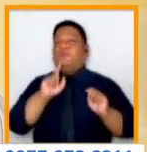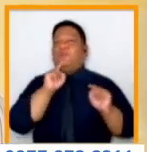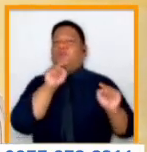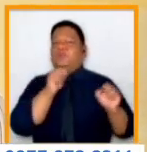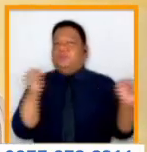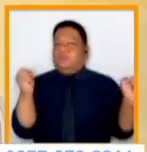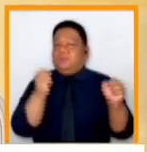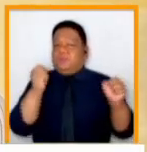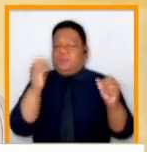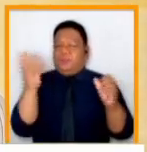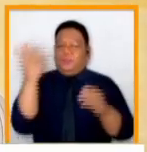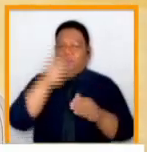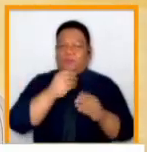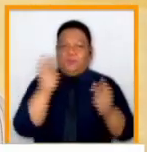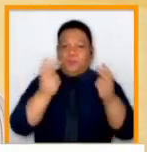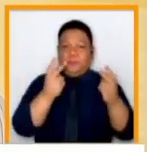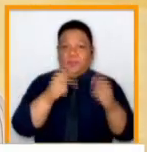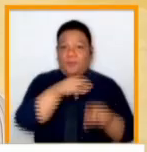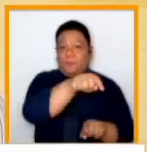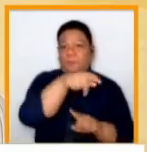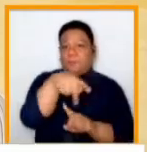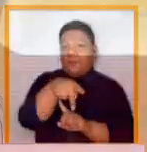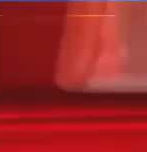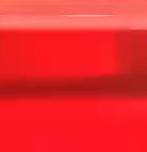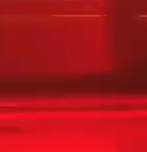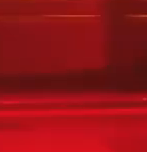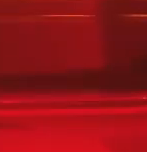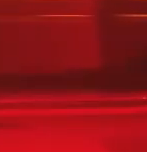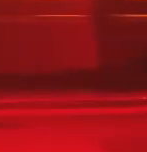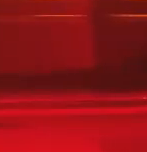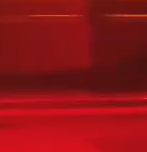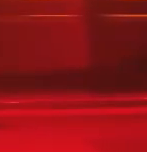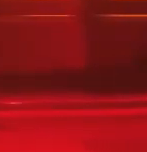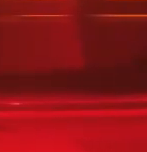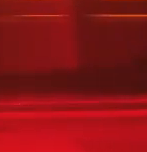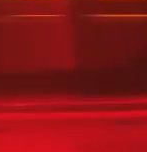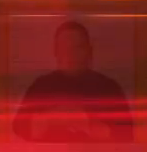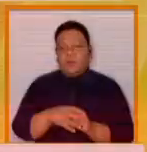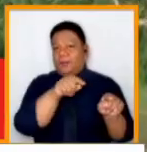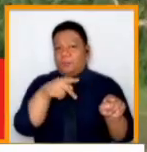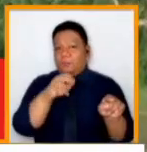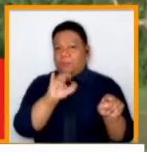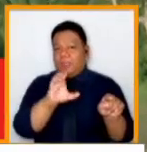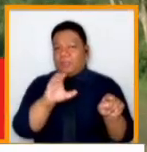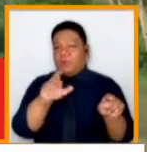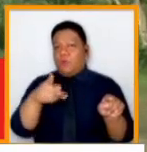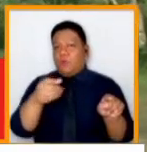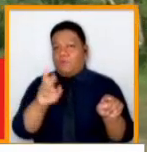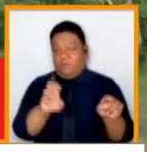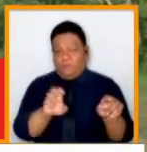ang picnic grove roon. Live mula sa Tagaytay, may unang balita si Jonathan Andal. Jonathan!